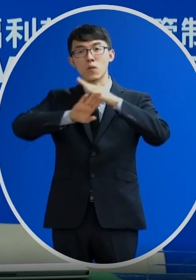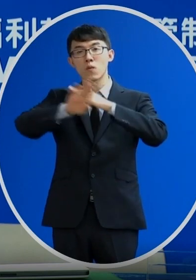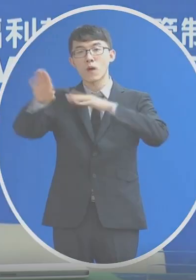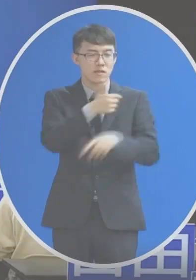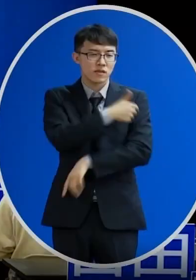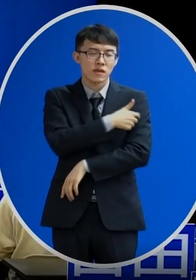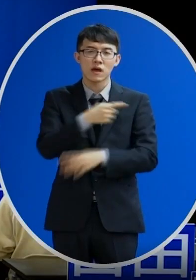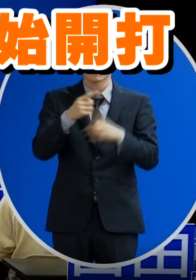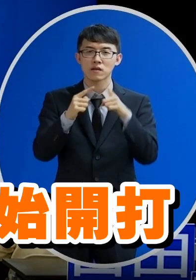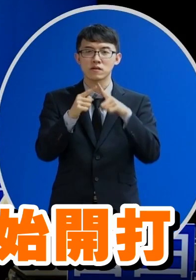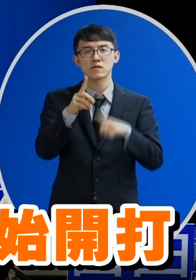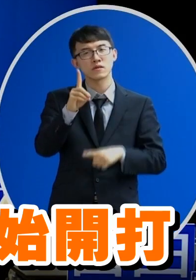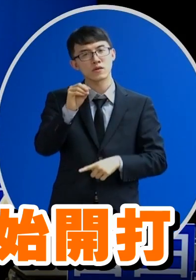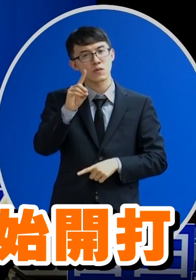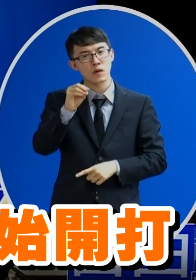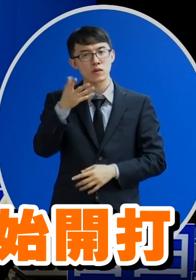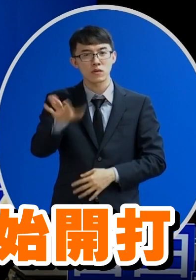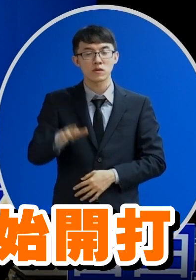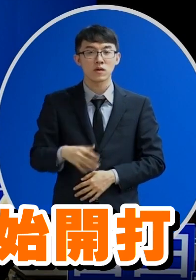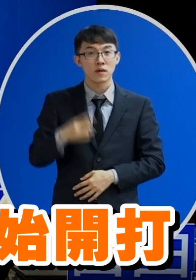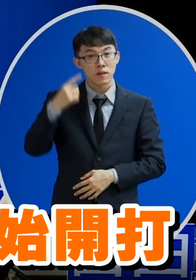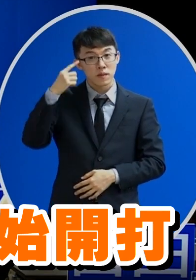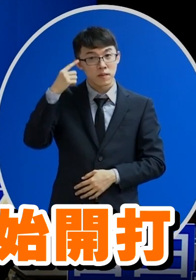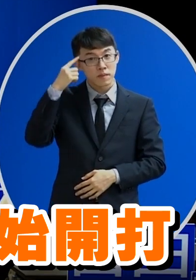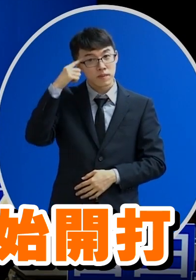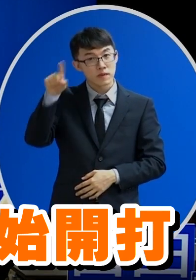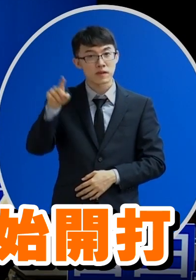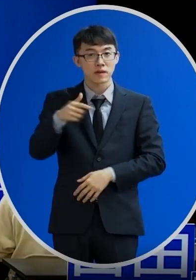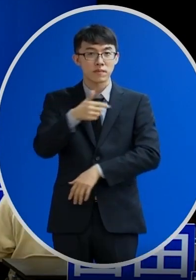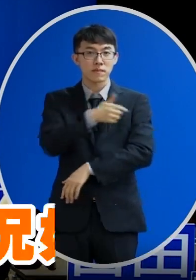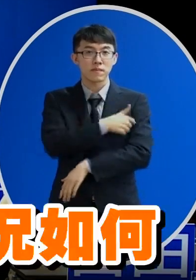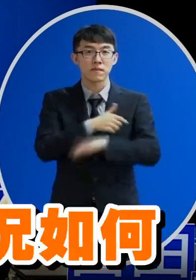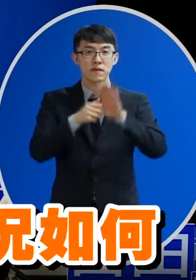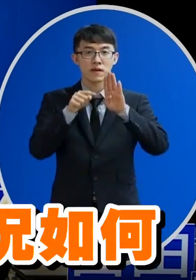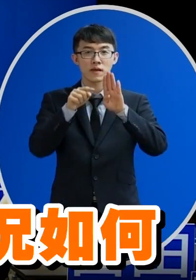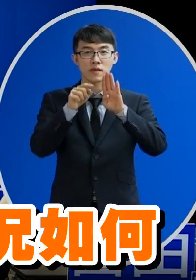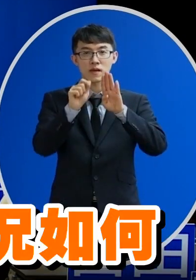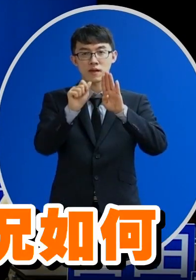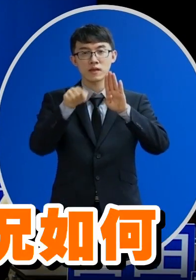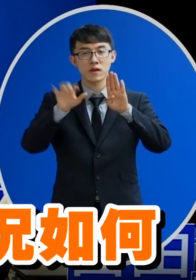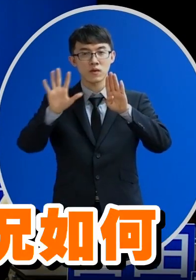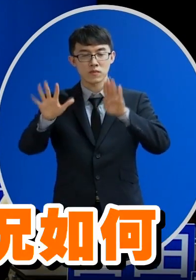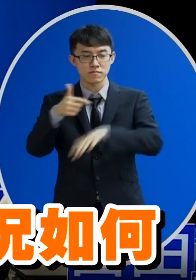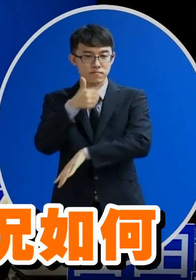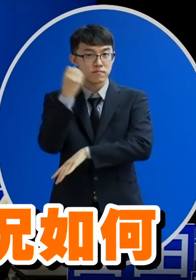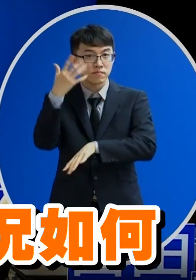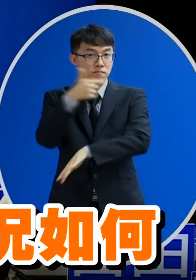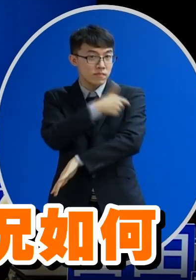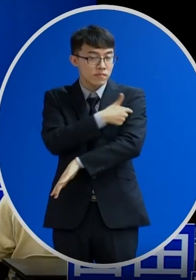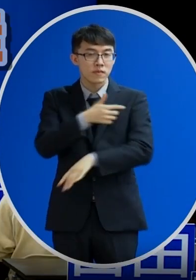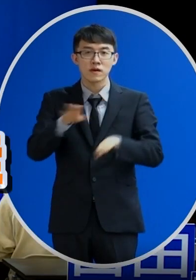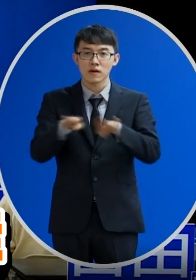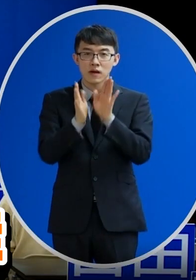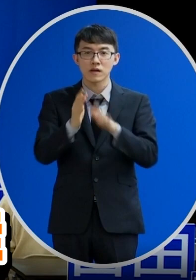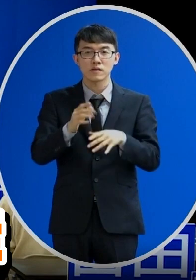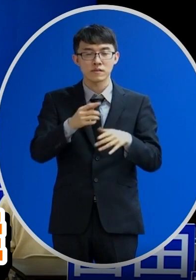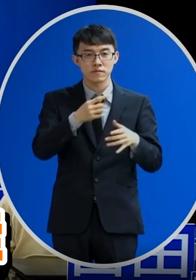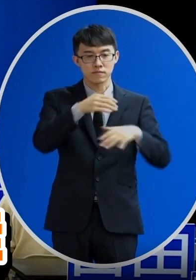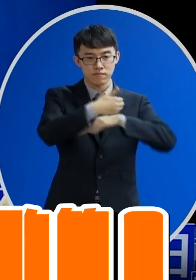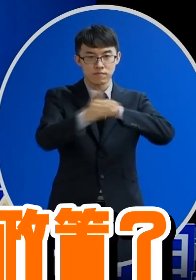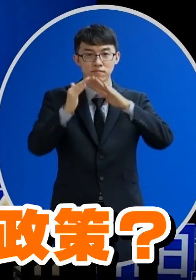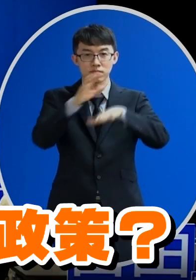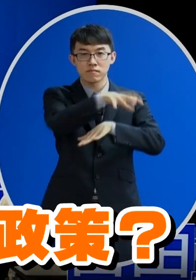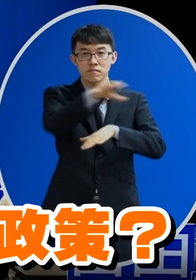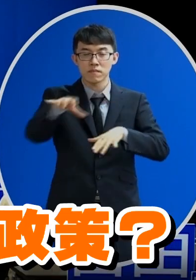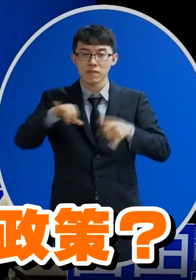系不大。 请教一下，明天开始的 BA.5 就要开始开打，不晓得各县市它的预约情况如何，如果民众打气不